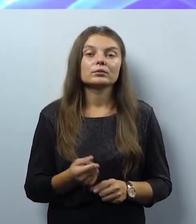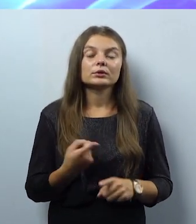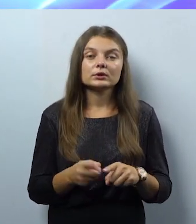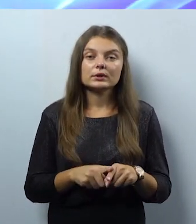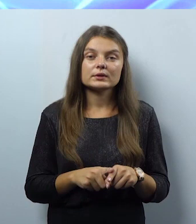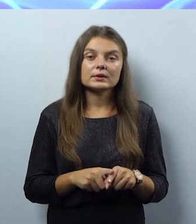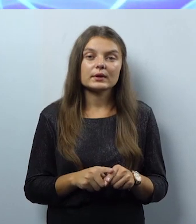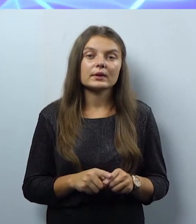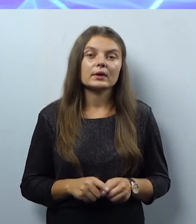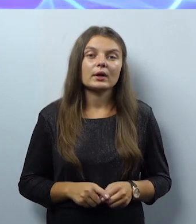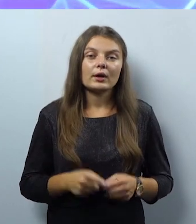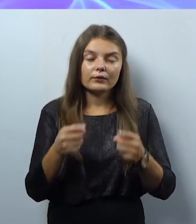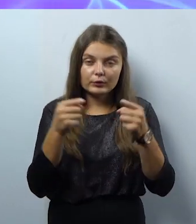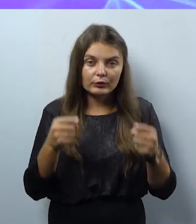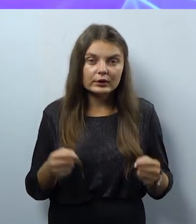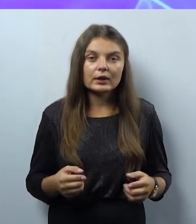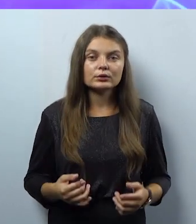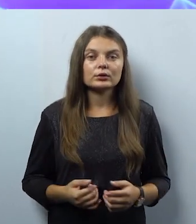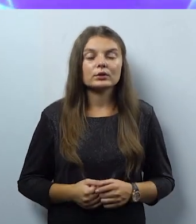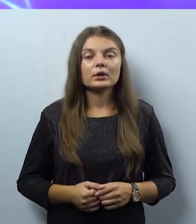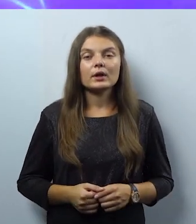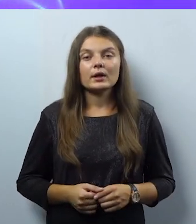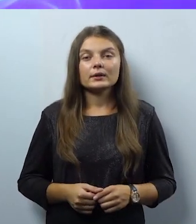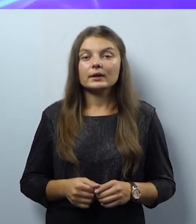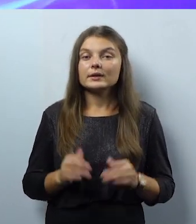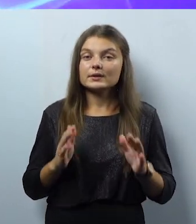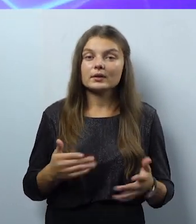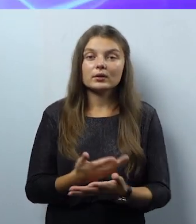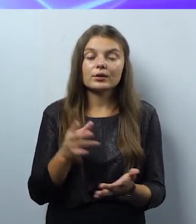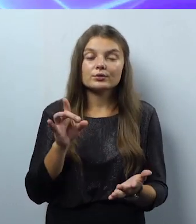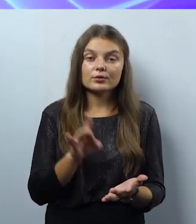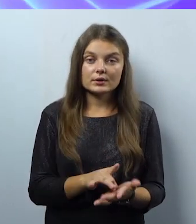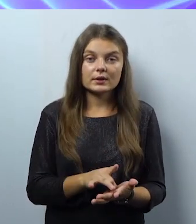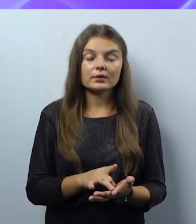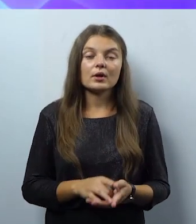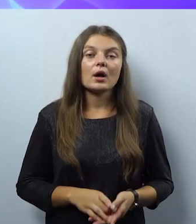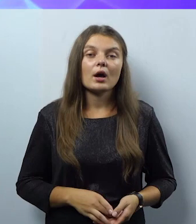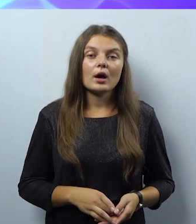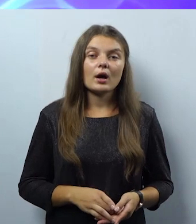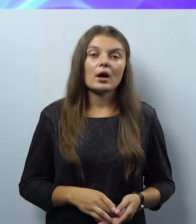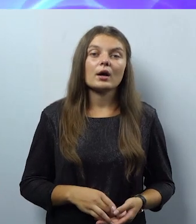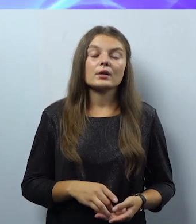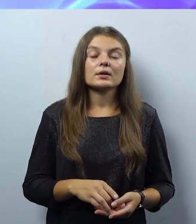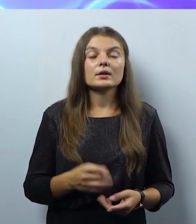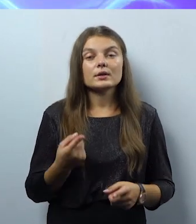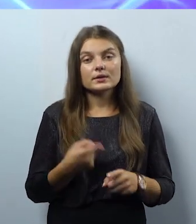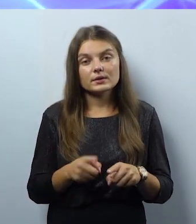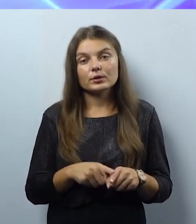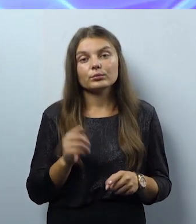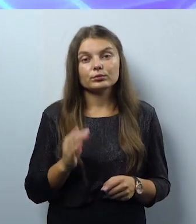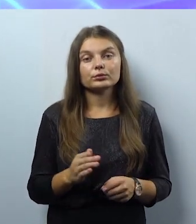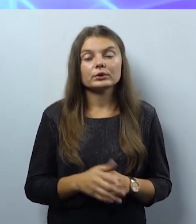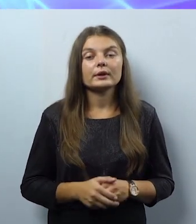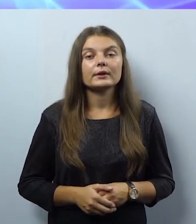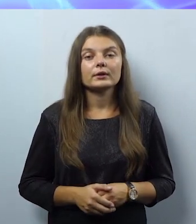Це відповідальність не тільки буде наша як центру, оскільки все-таки буде мінятися структура, так, і ми будемо за це відповідати,